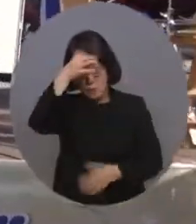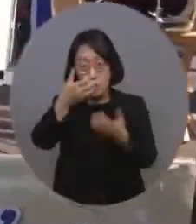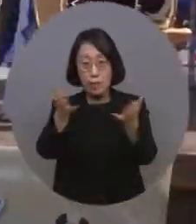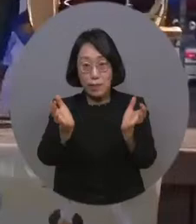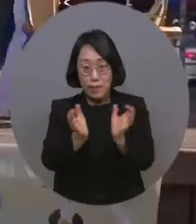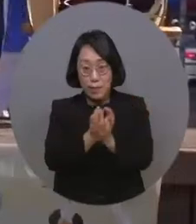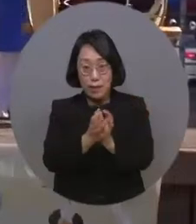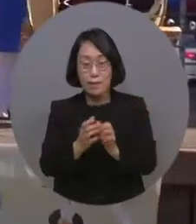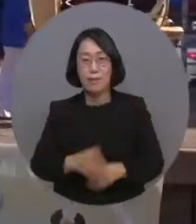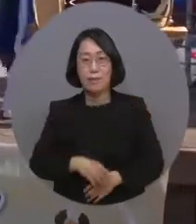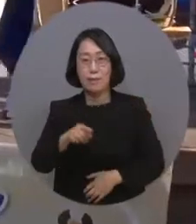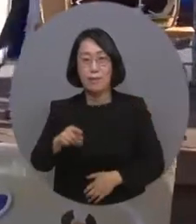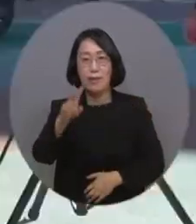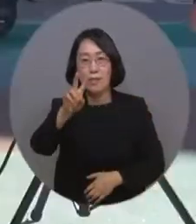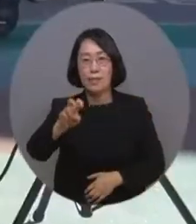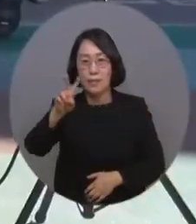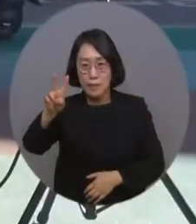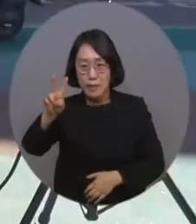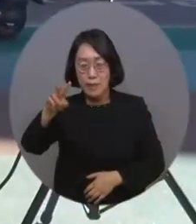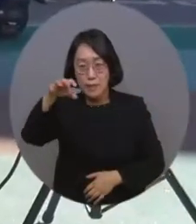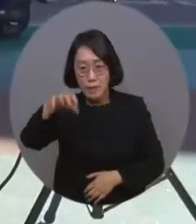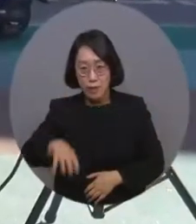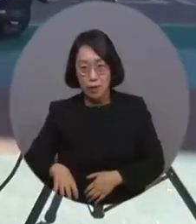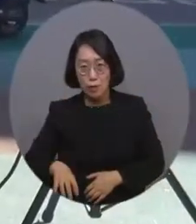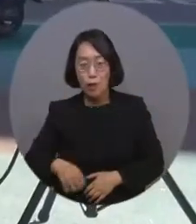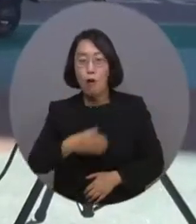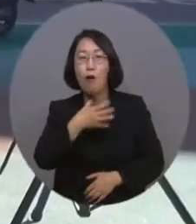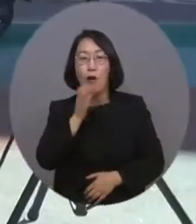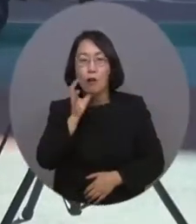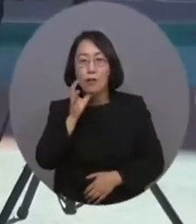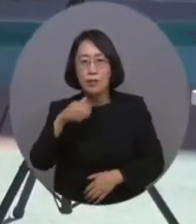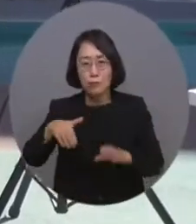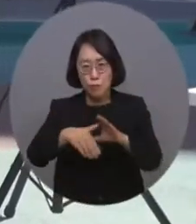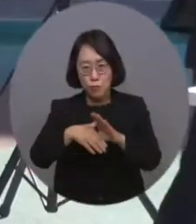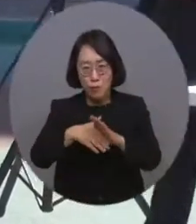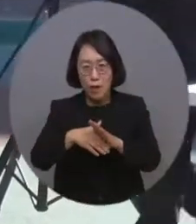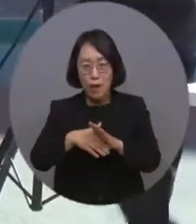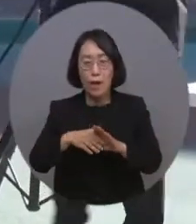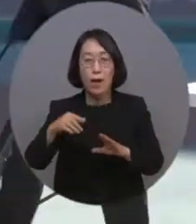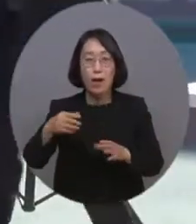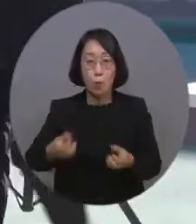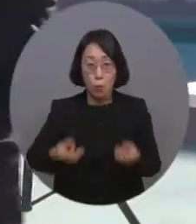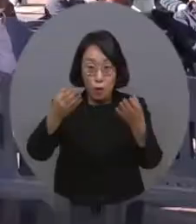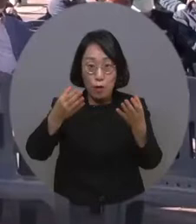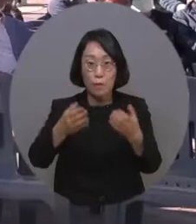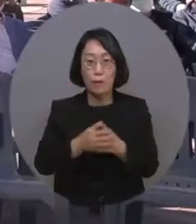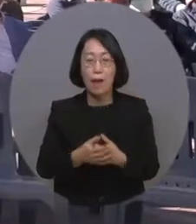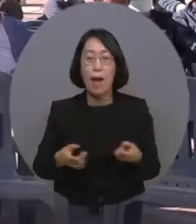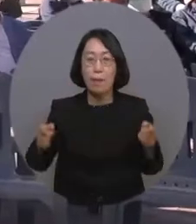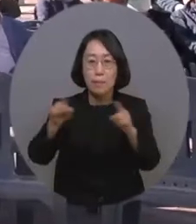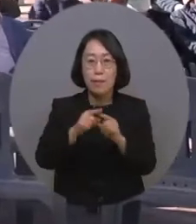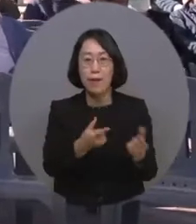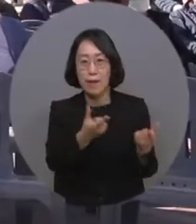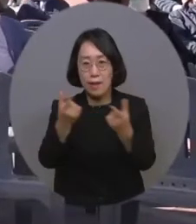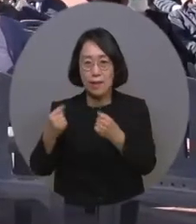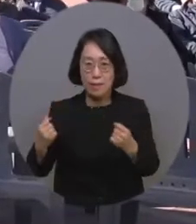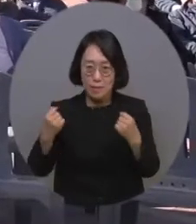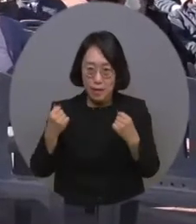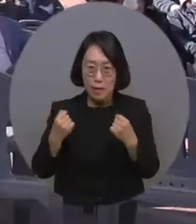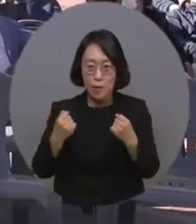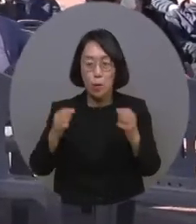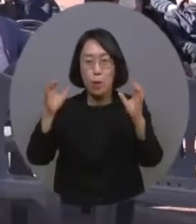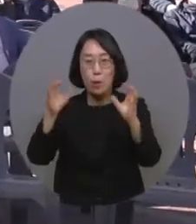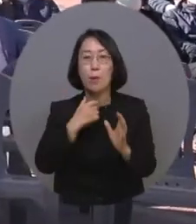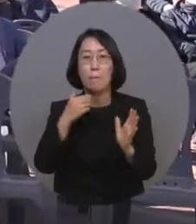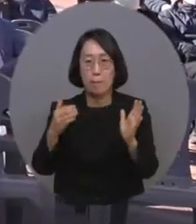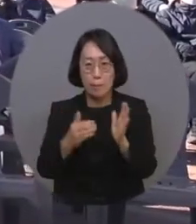온양온천역에서 아산 2022년 찾아가는 어르신 문화예술공연 힘내요 다함께 희망음악회를 개최했습니다.